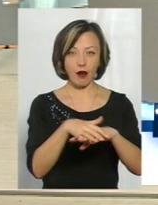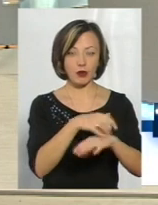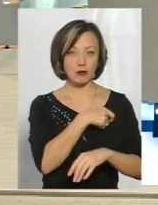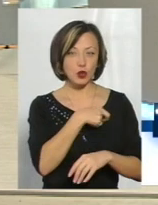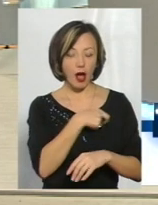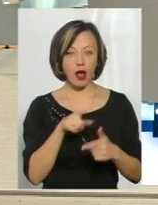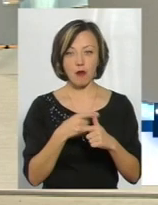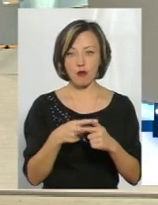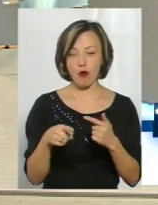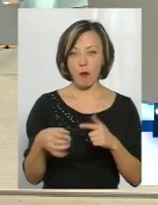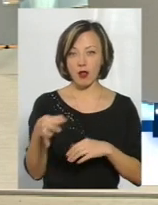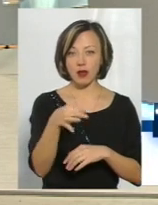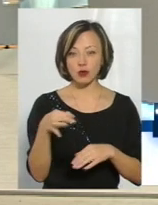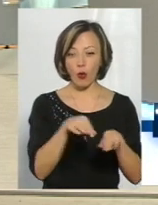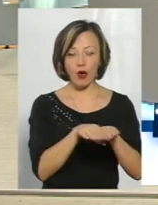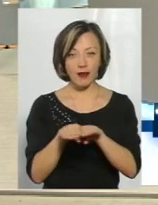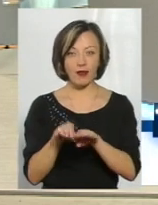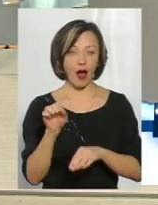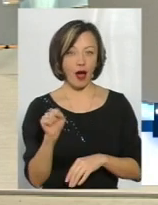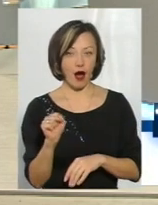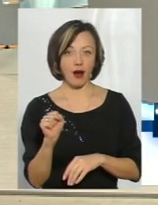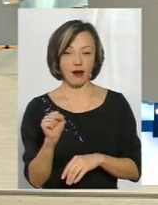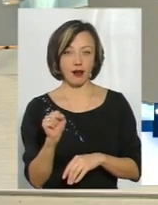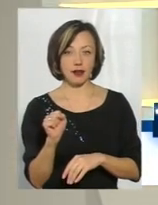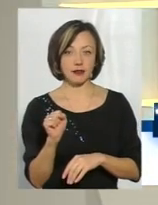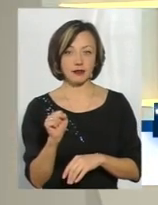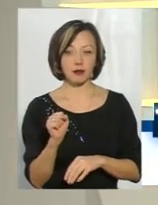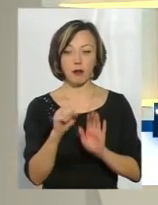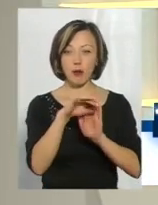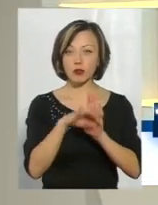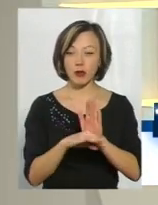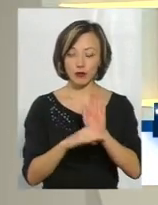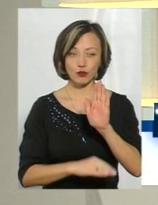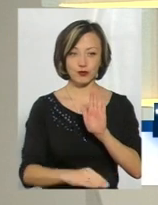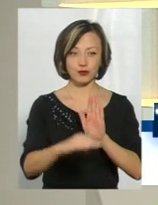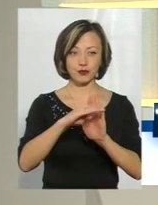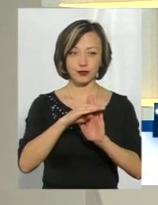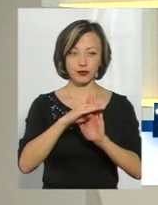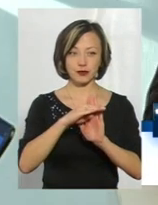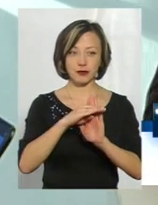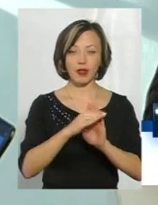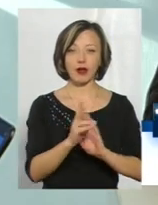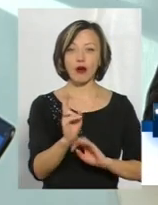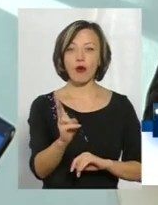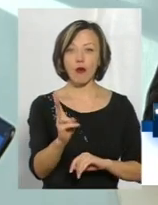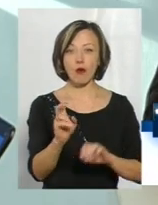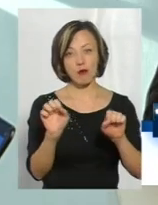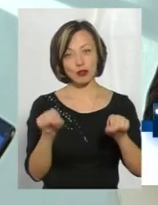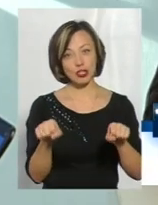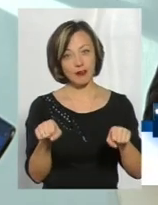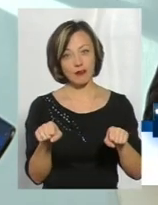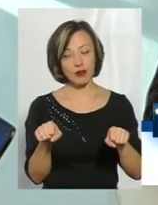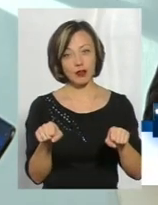або ж там депутатом обласного рівня, а по списку підтягується той, кого, можливо,